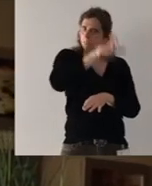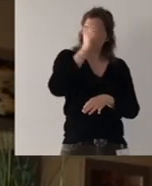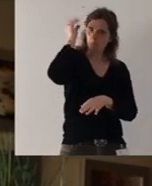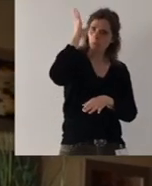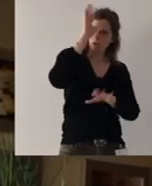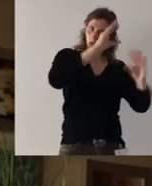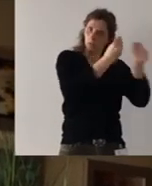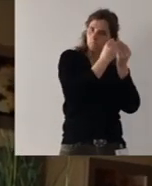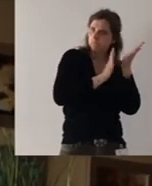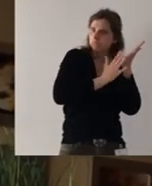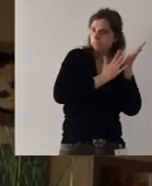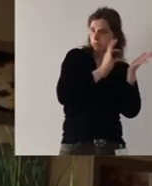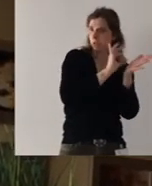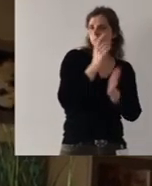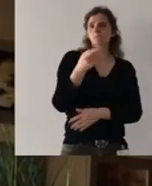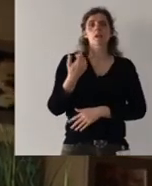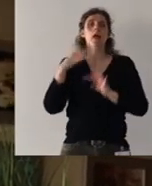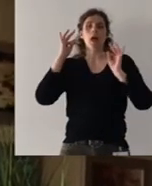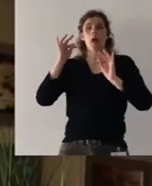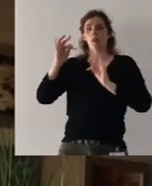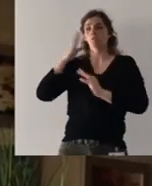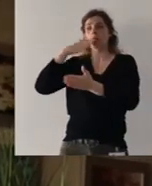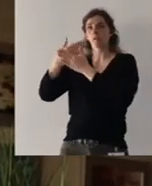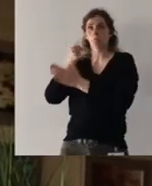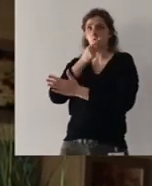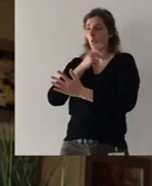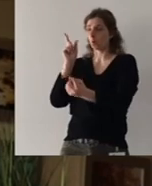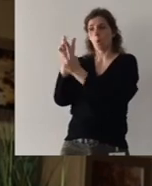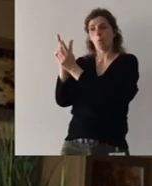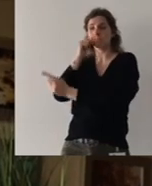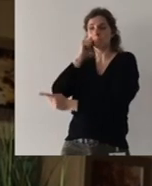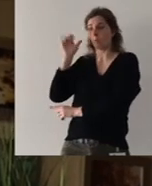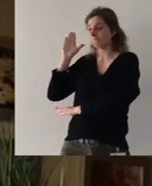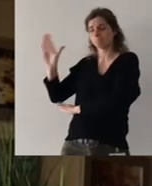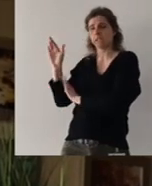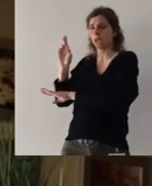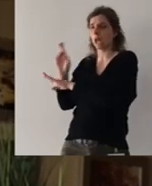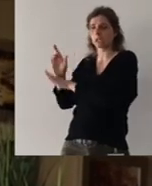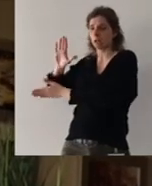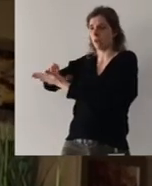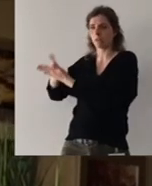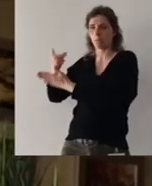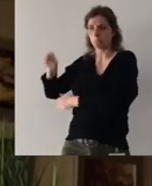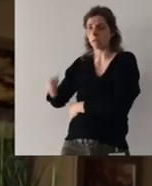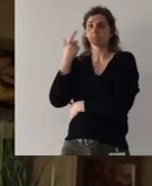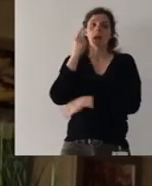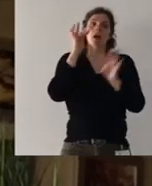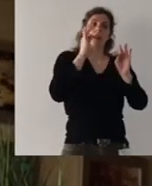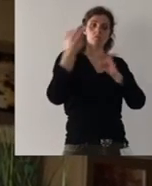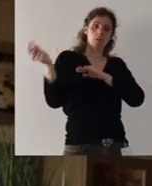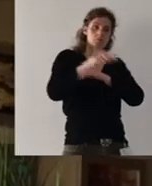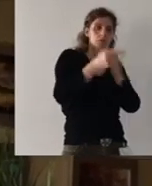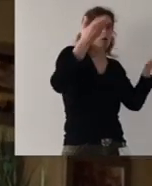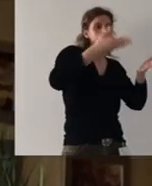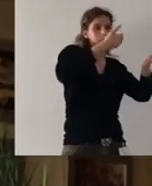alors? Il y a d'autres personnes qui vont être formées? Alors, pour tout ce qui est consultation, c'est vraiment le domaine réservé de l'interprète, mais se pose aussi la question